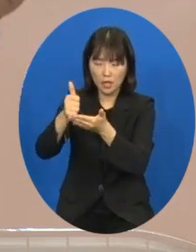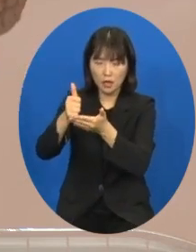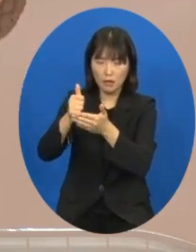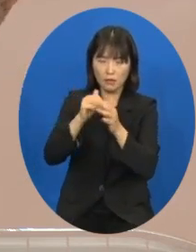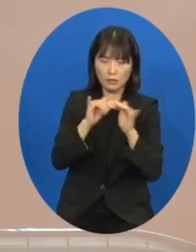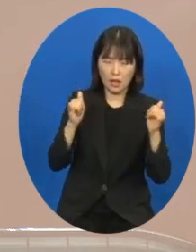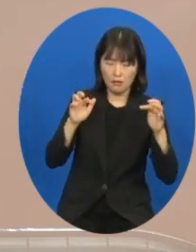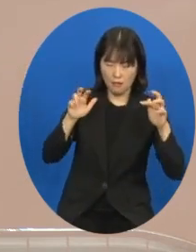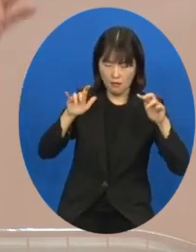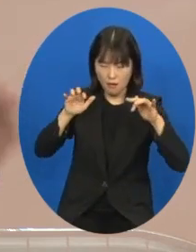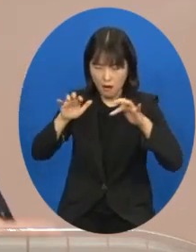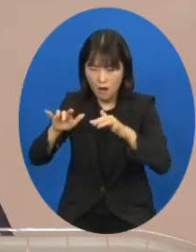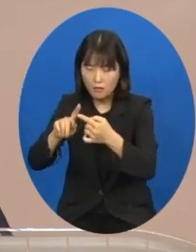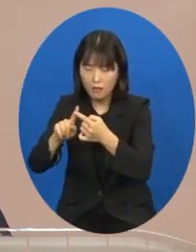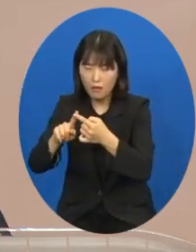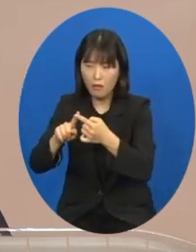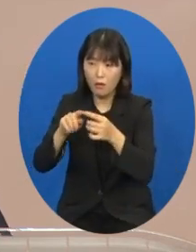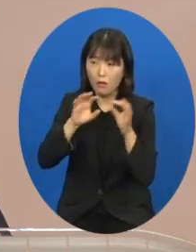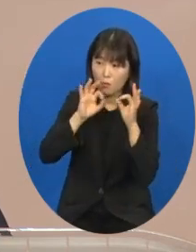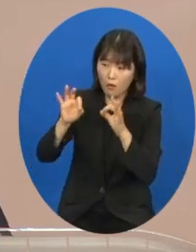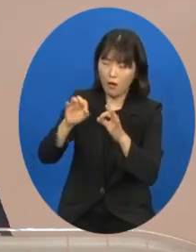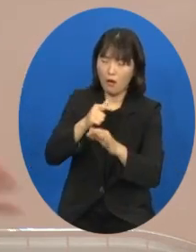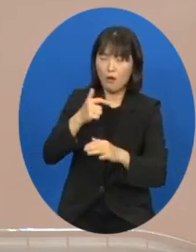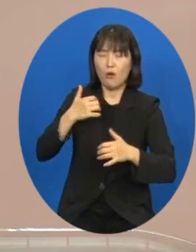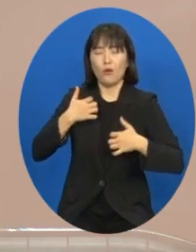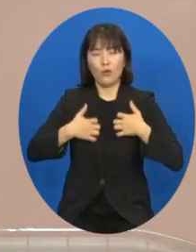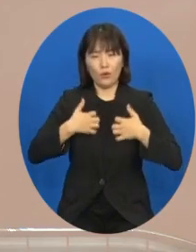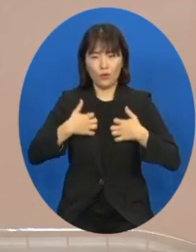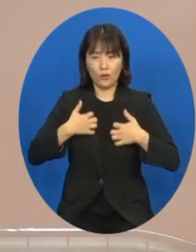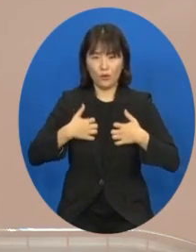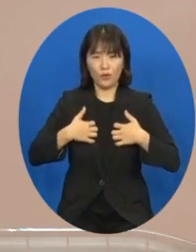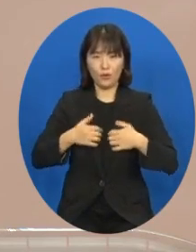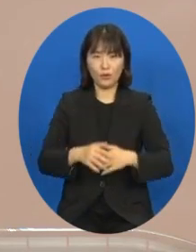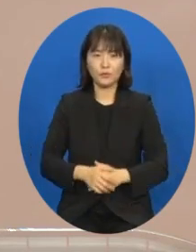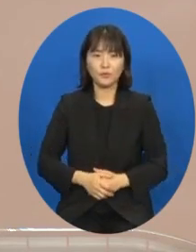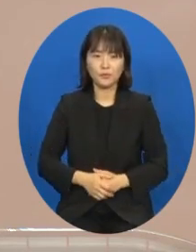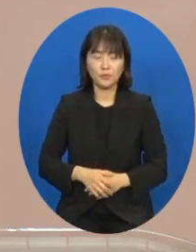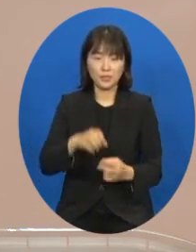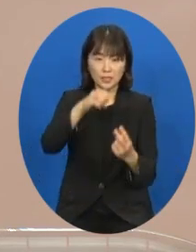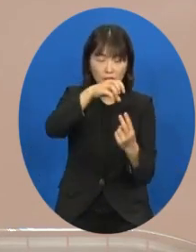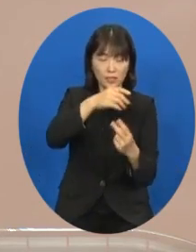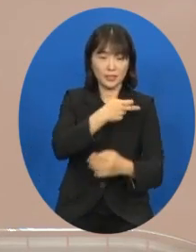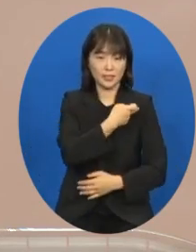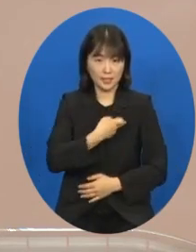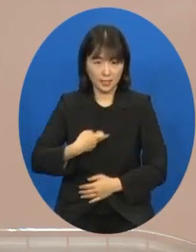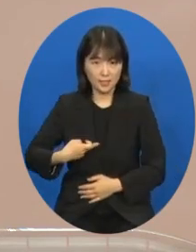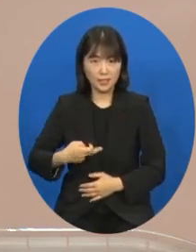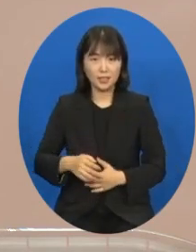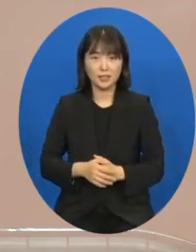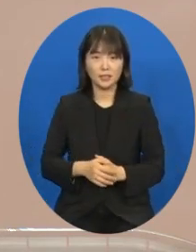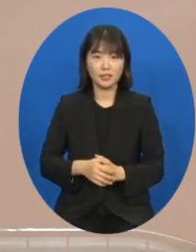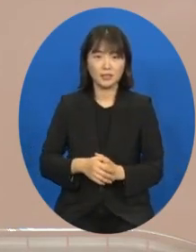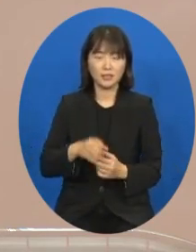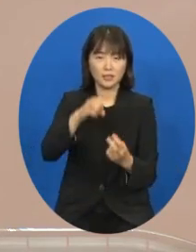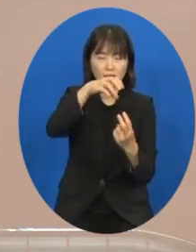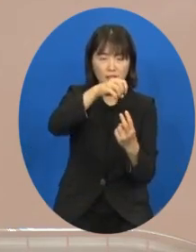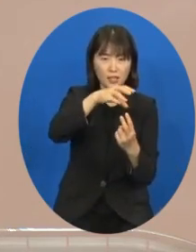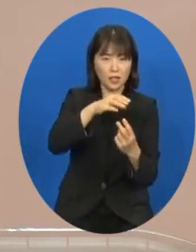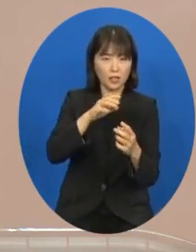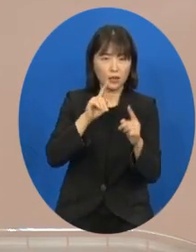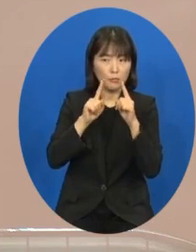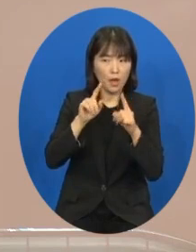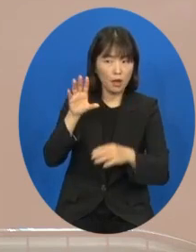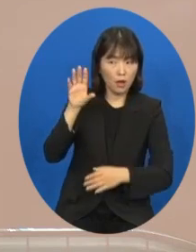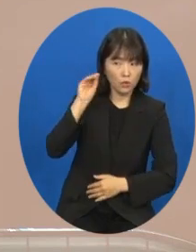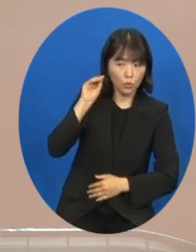가는 게 너무 기뻤던 거죠. 근데 세례 요한의 제자들은 세례 요한의 말을